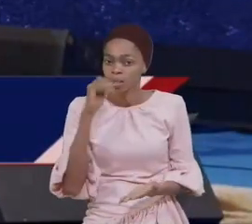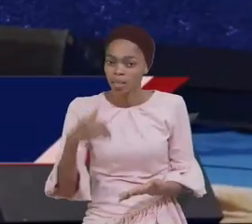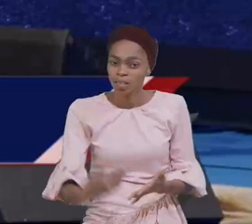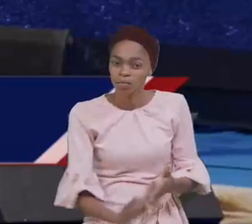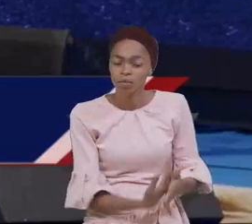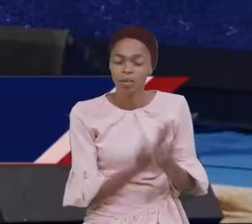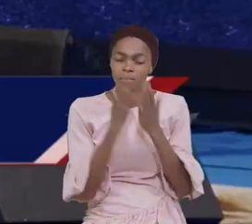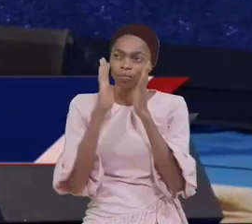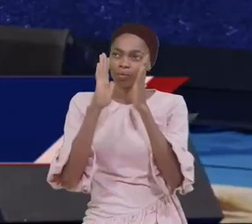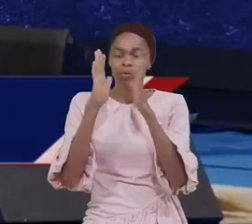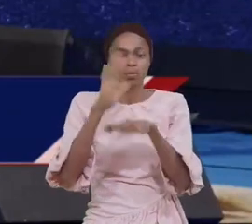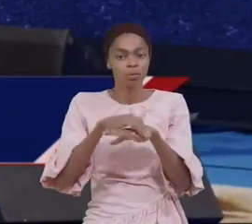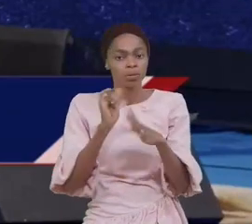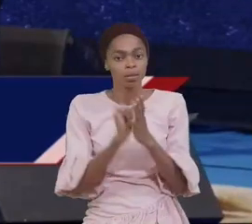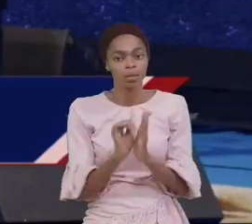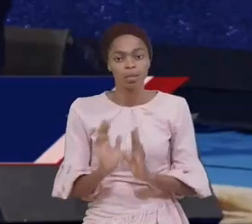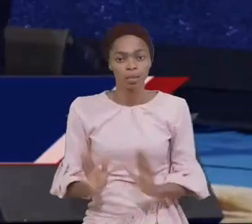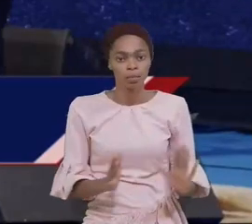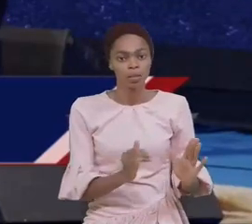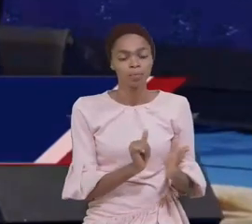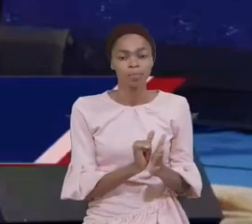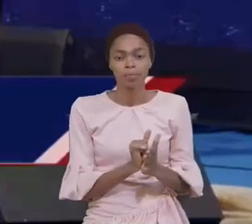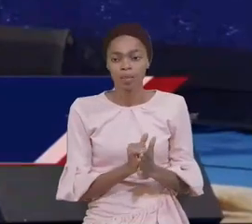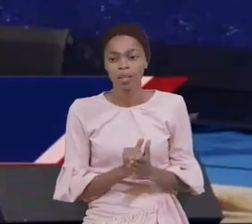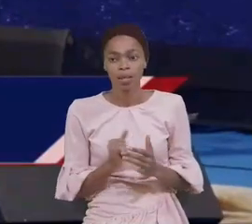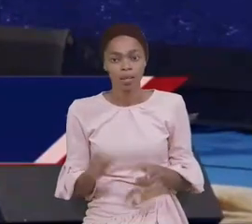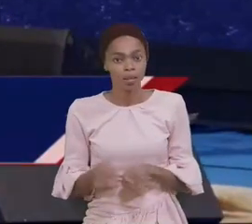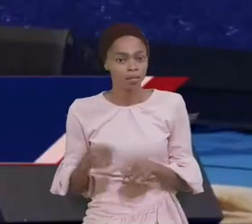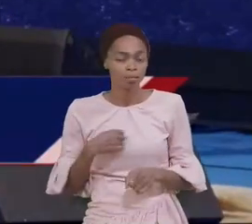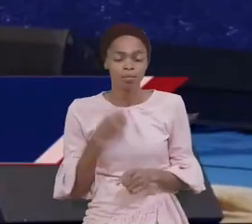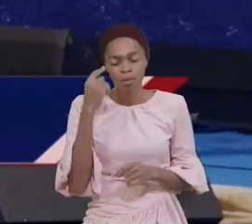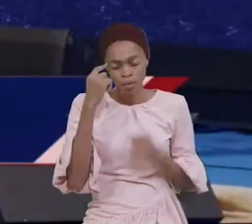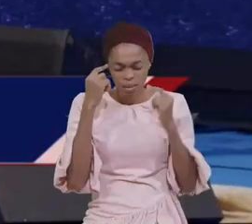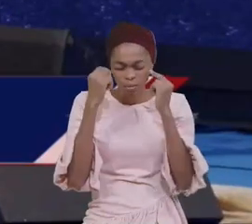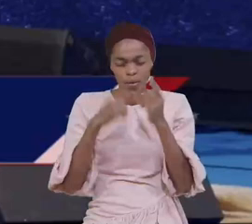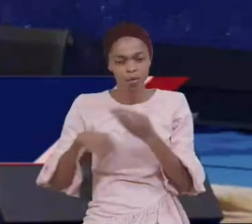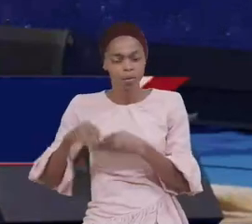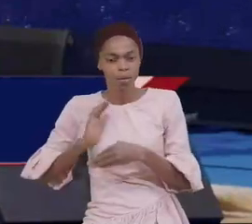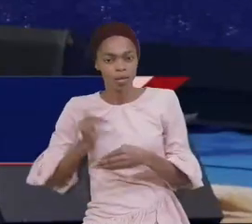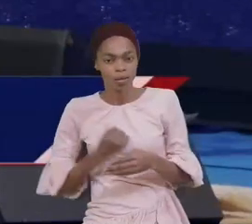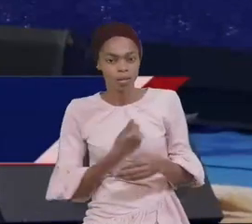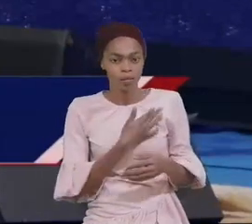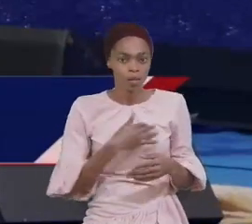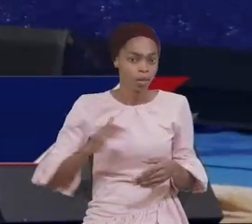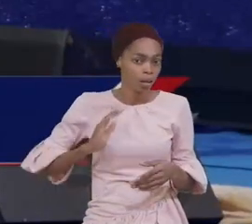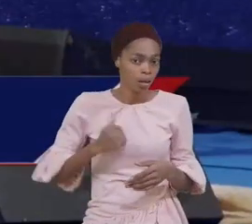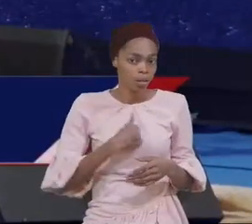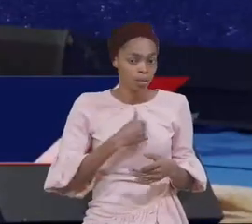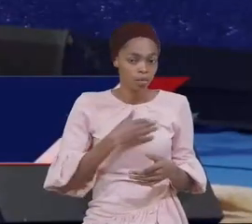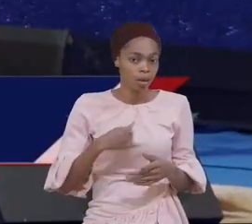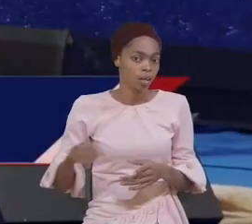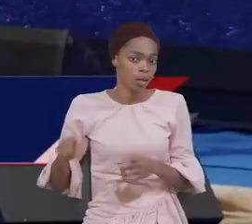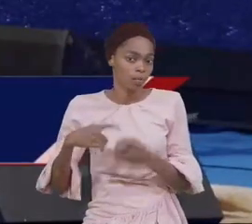la nouvelle focalisation sur le plan divin. Et comme nous pensons à nous-mêmes, comme on voit l'Église, comme on pense